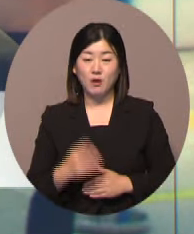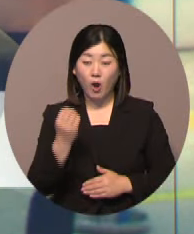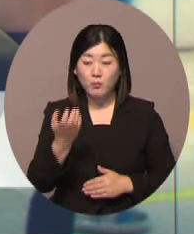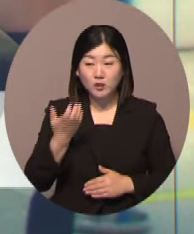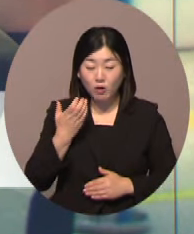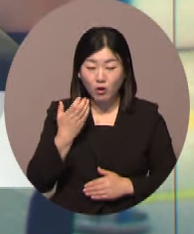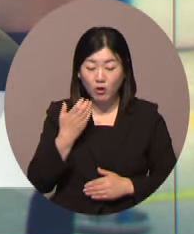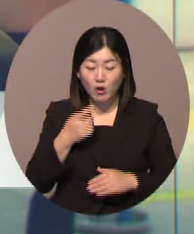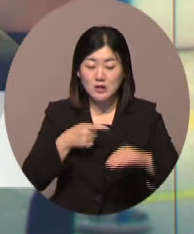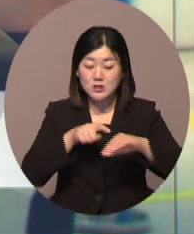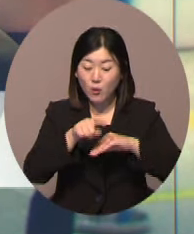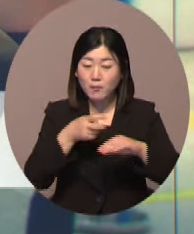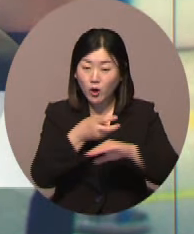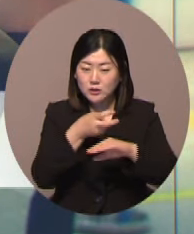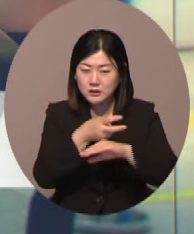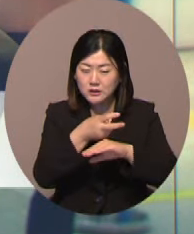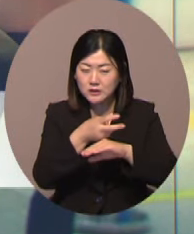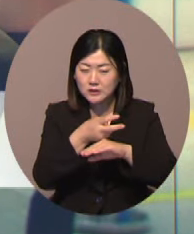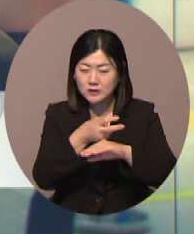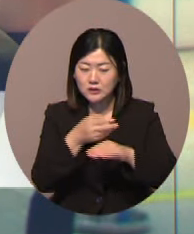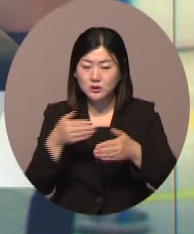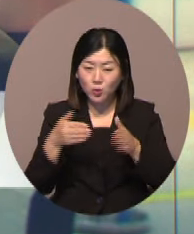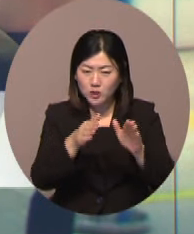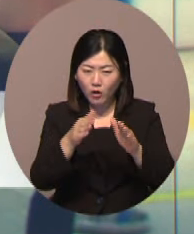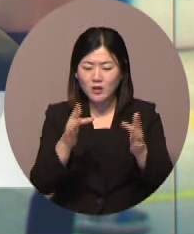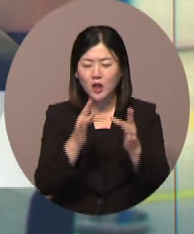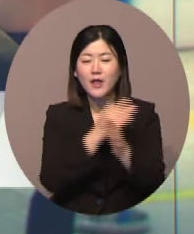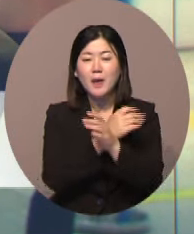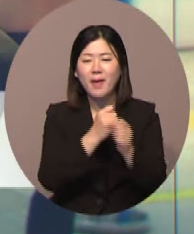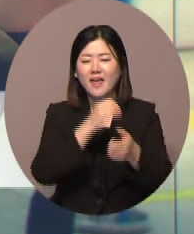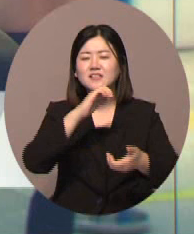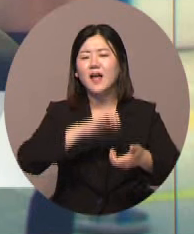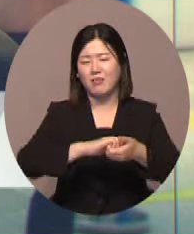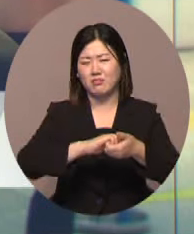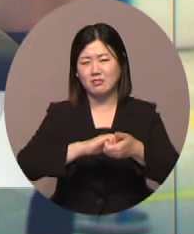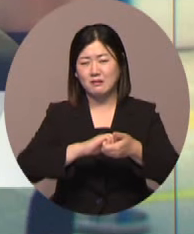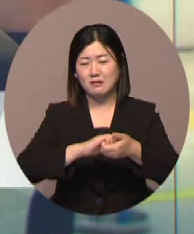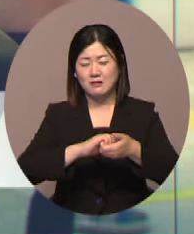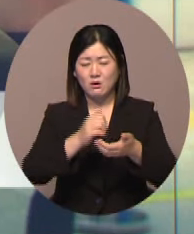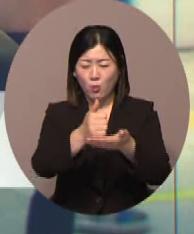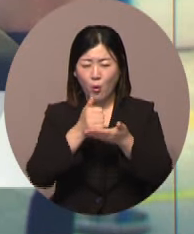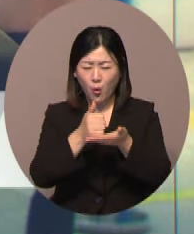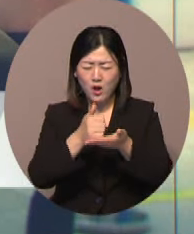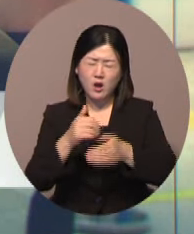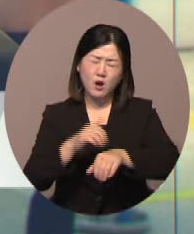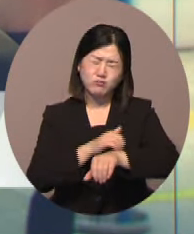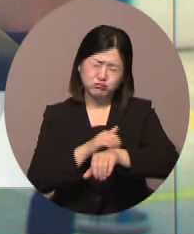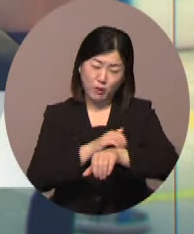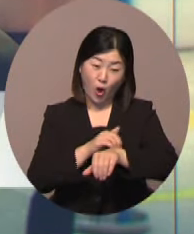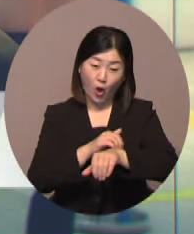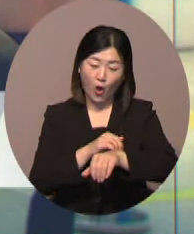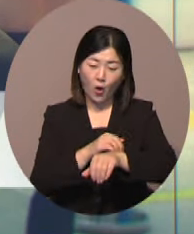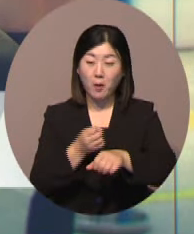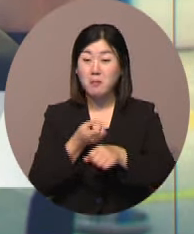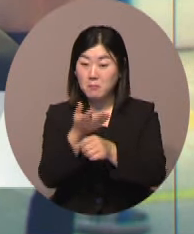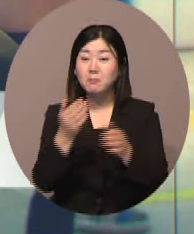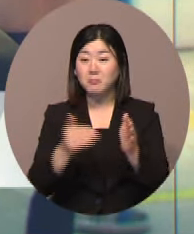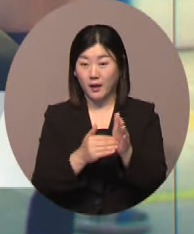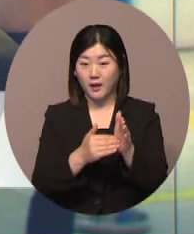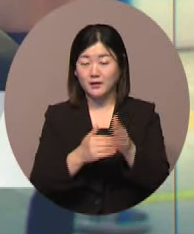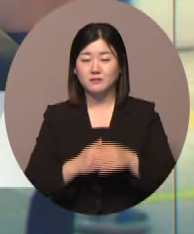얼마 전 시외버스 터미널이 일부 노선에 온라인 예매를 제한해 이용객들이 불편을 겪고 있다는 소식